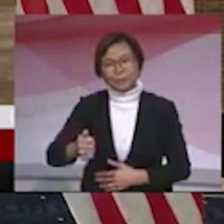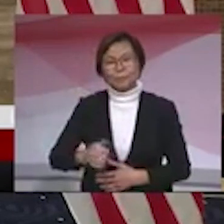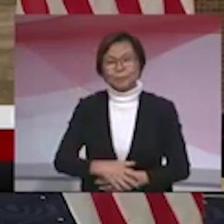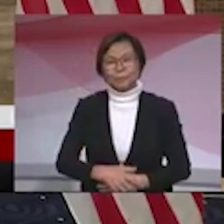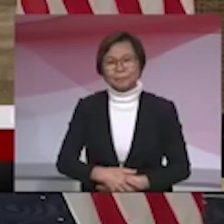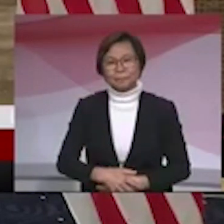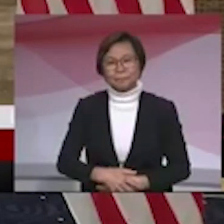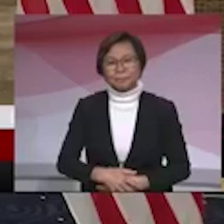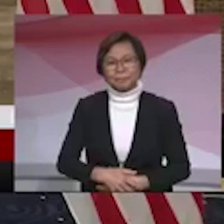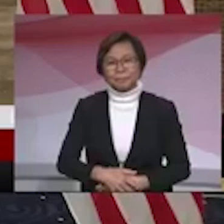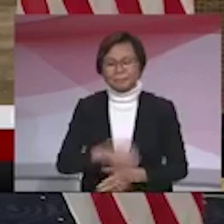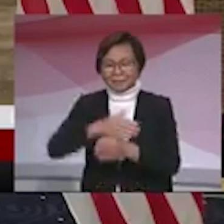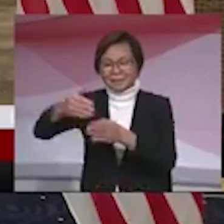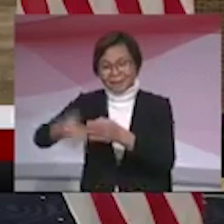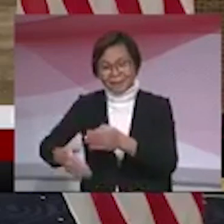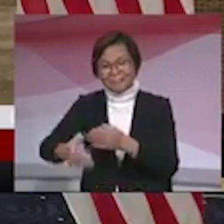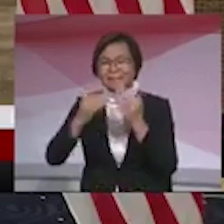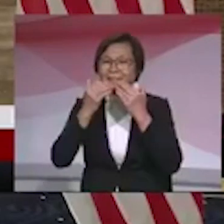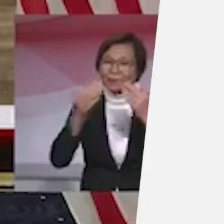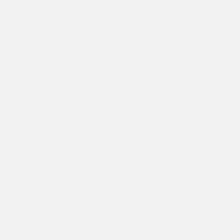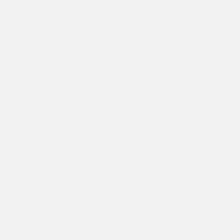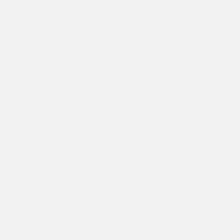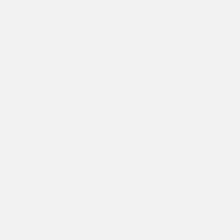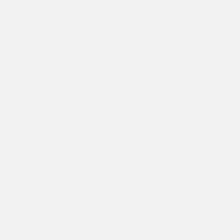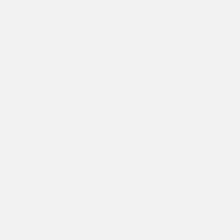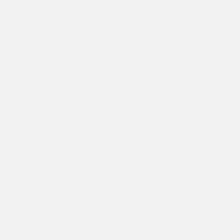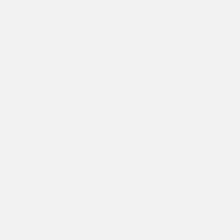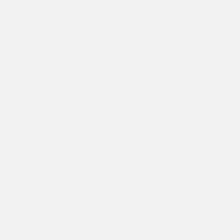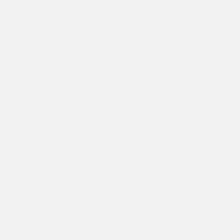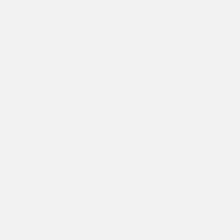wabarakatuh sekian terima kasih